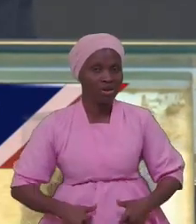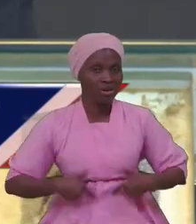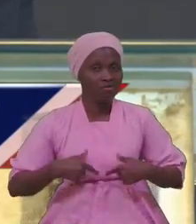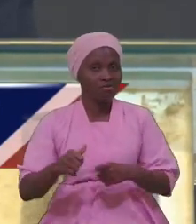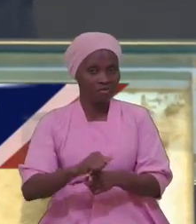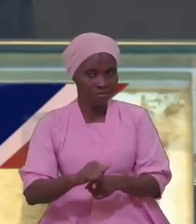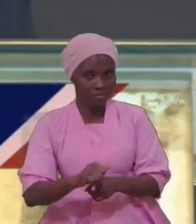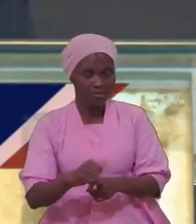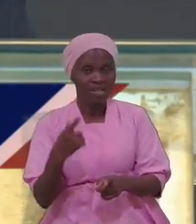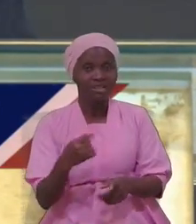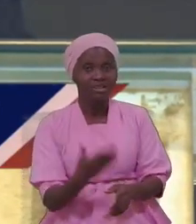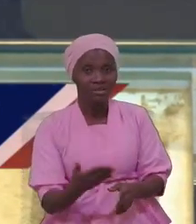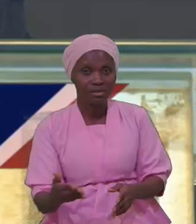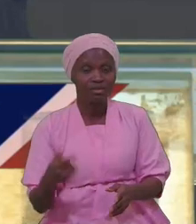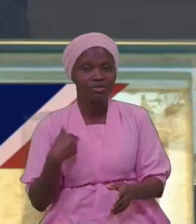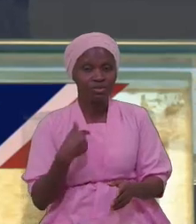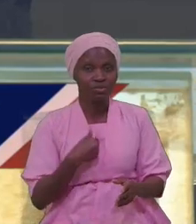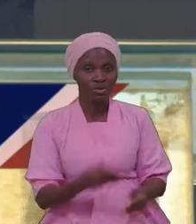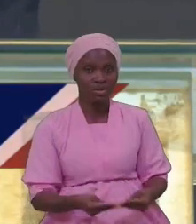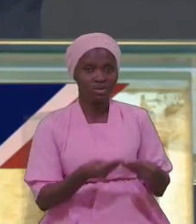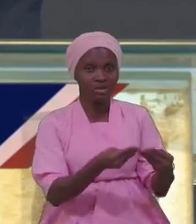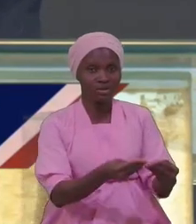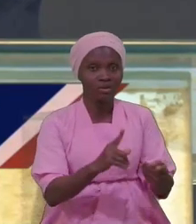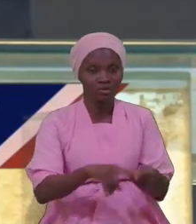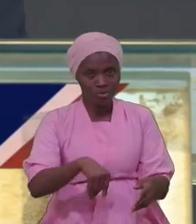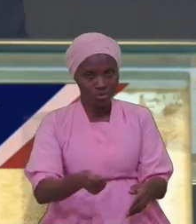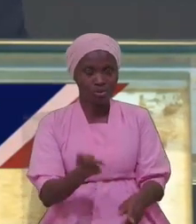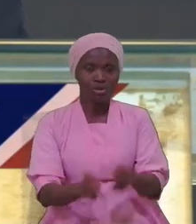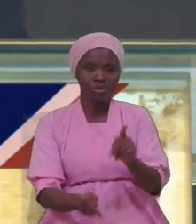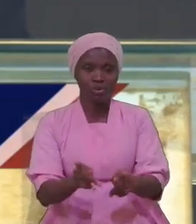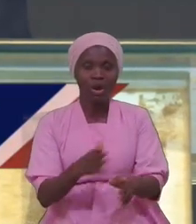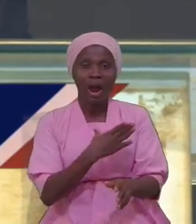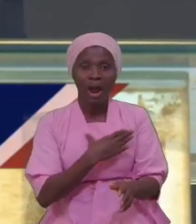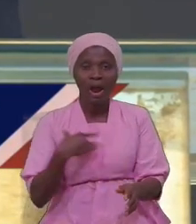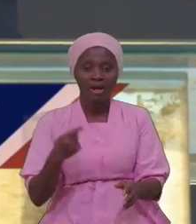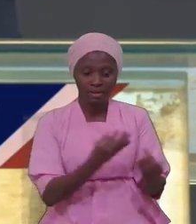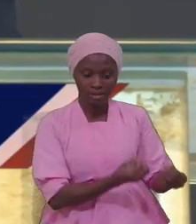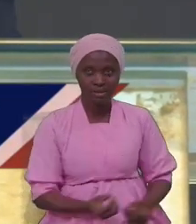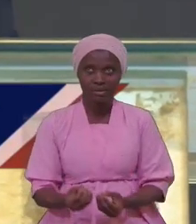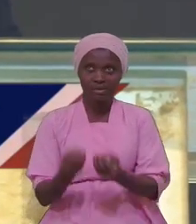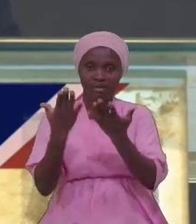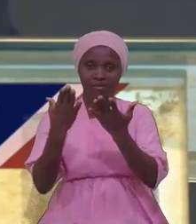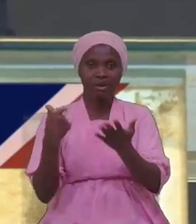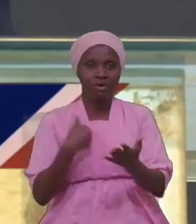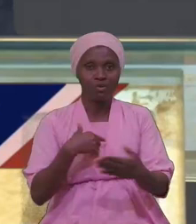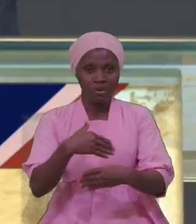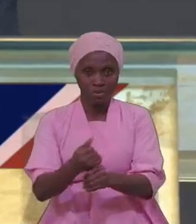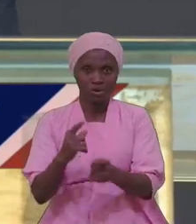les choses que nous donnons aux gens et le sacrifice que nous faisons au Seigneur,